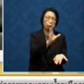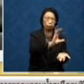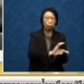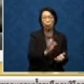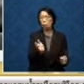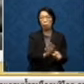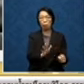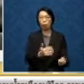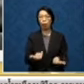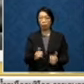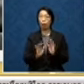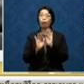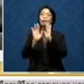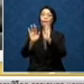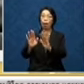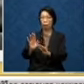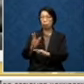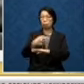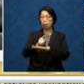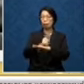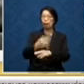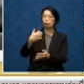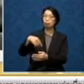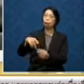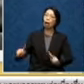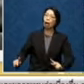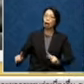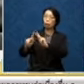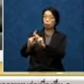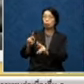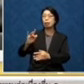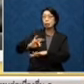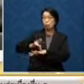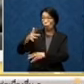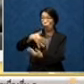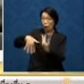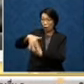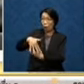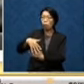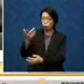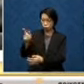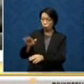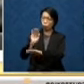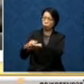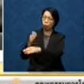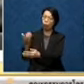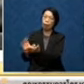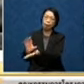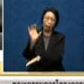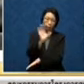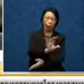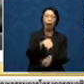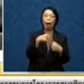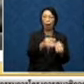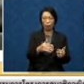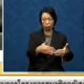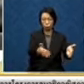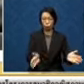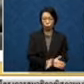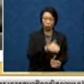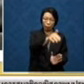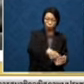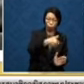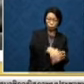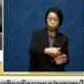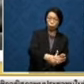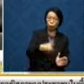ผ่านท่านประธานไปยังกระทรวงทรัพยากรน้ำและสิ่งแวดล้อมได้พิจารณาสนับสนุนงบประมาณขุดลอกหนองนินตำบลดงกลางอำเภอจตุรพักษ์พิ